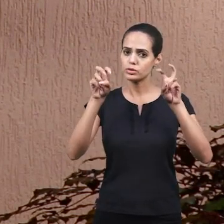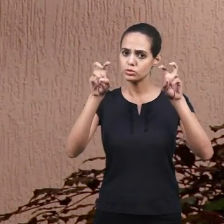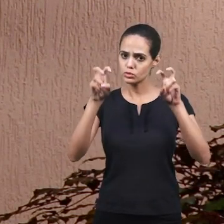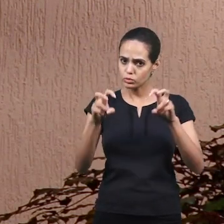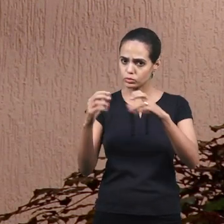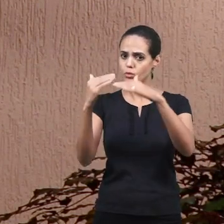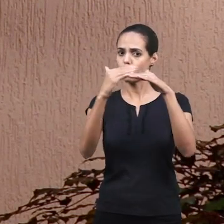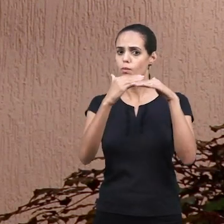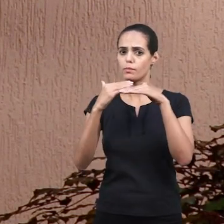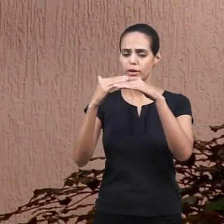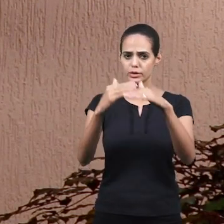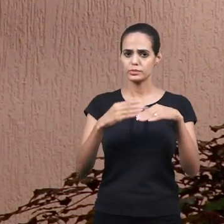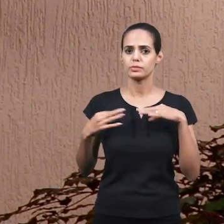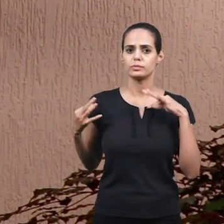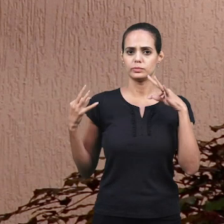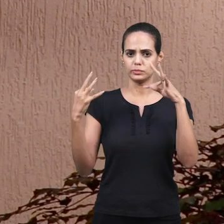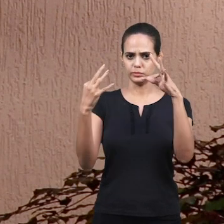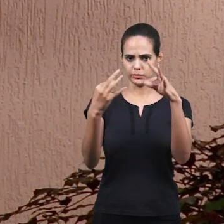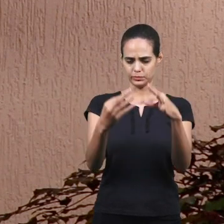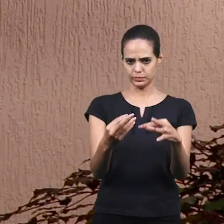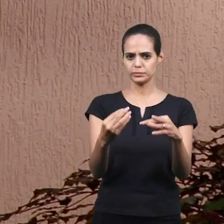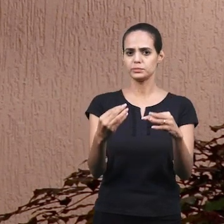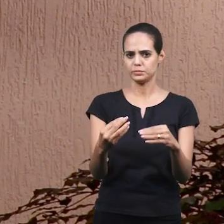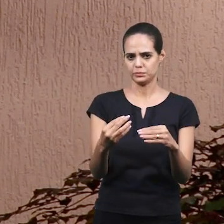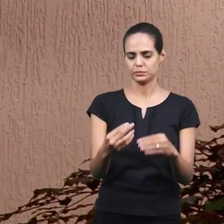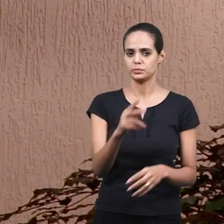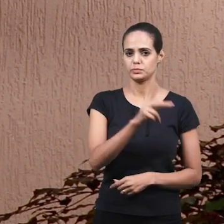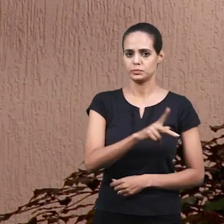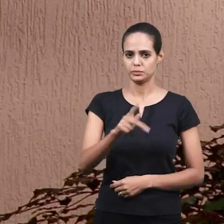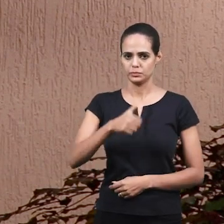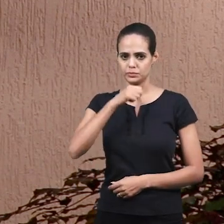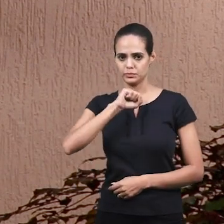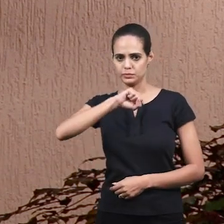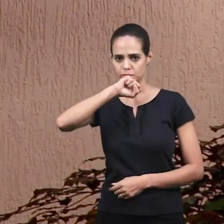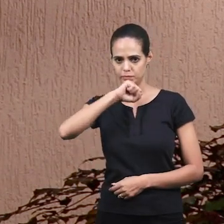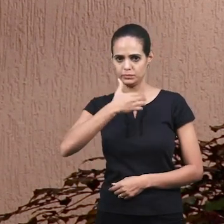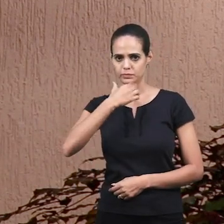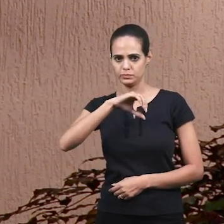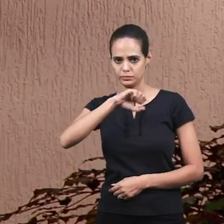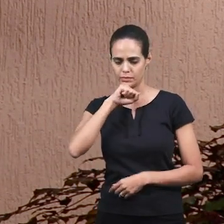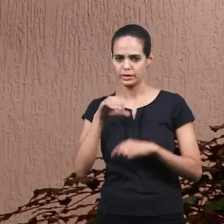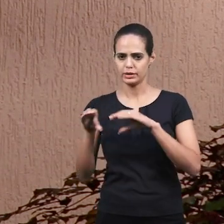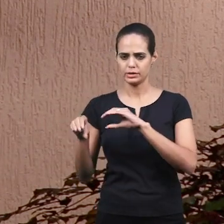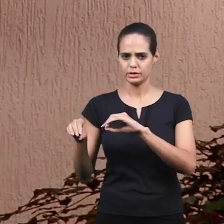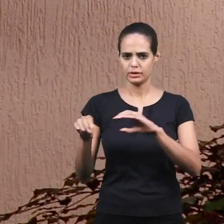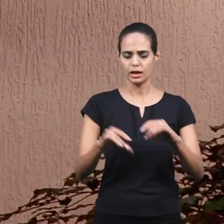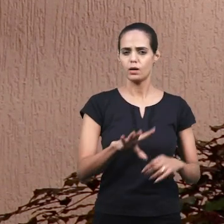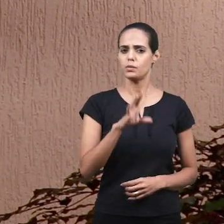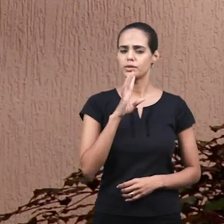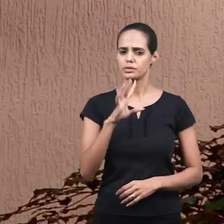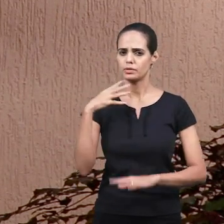pour tous les âges. Ce que les professeurs ou les parents doivent évaluer, c'est la connaissance de